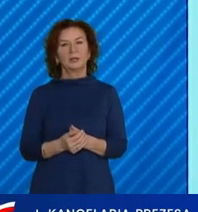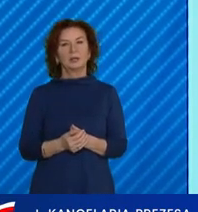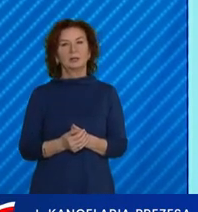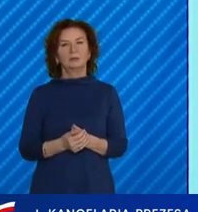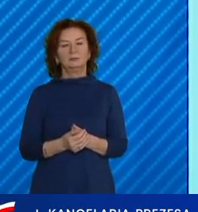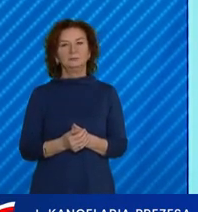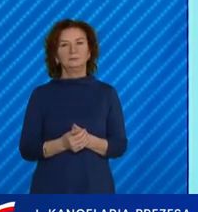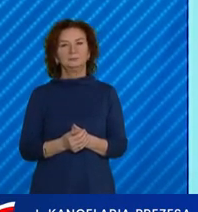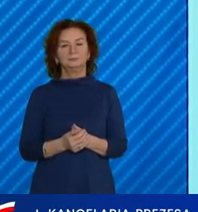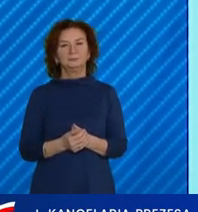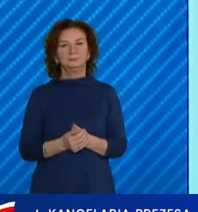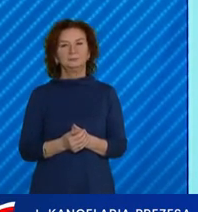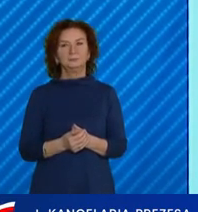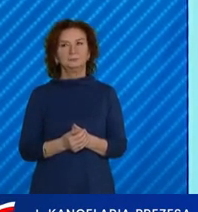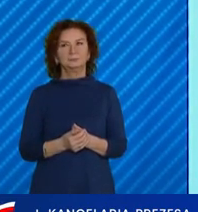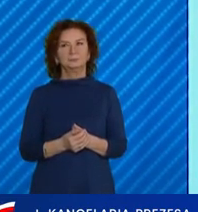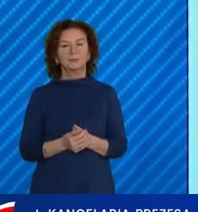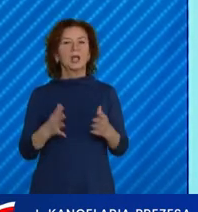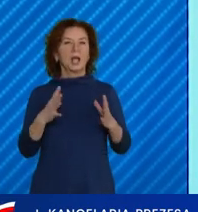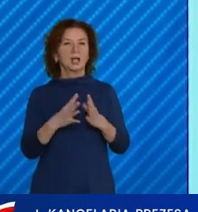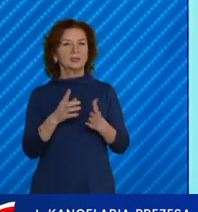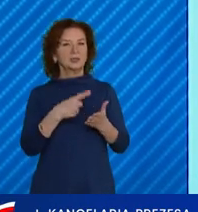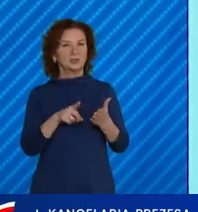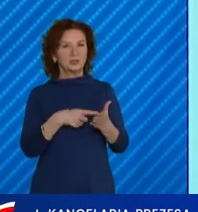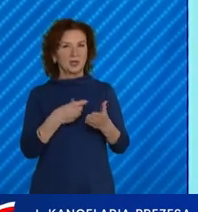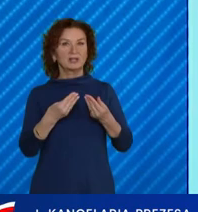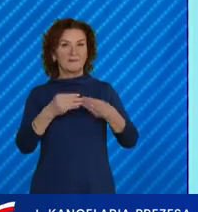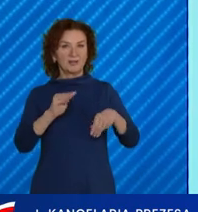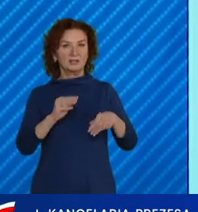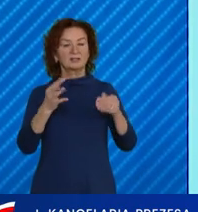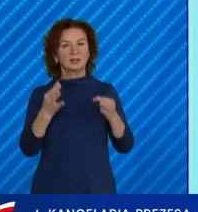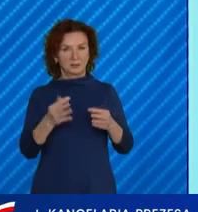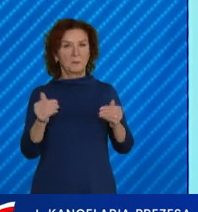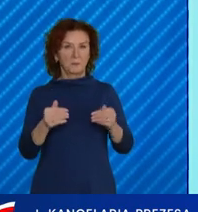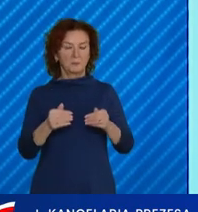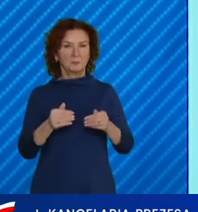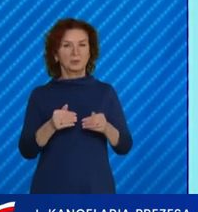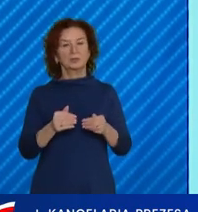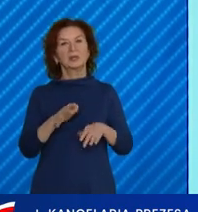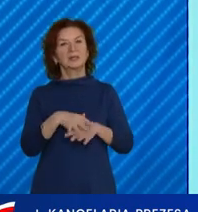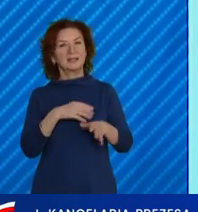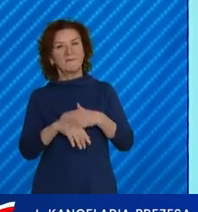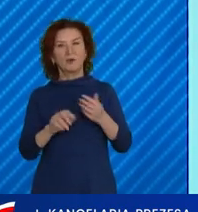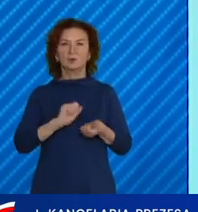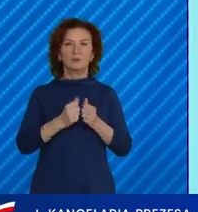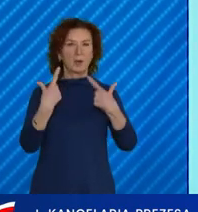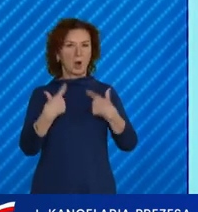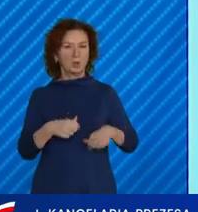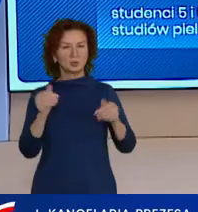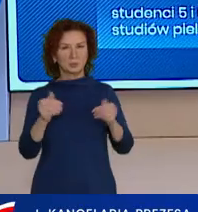przeszło, o tyle 10 razy więcej teraz osób będzie dopuszczonych, czy zawodów będzie dopuszczonych